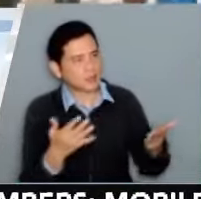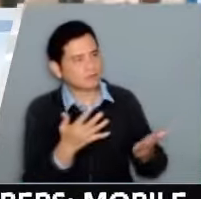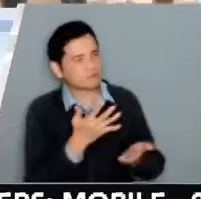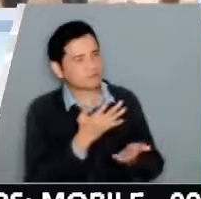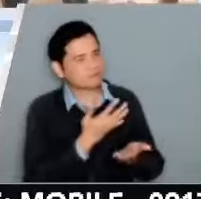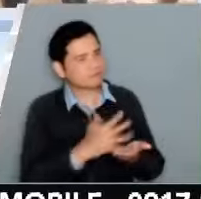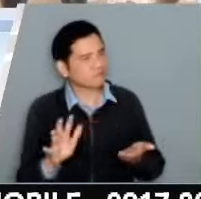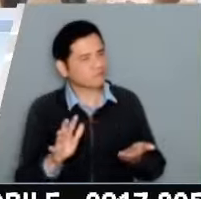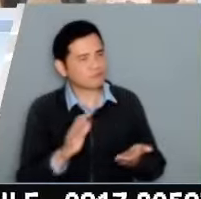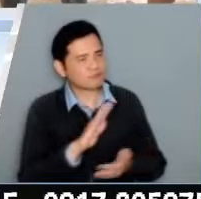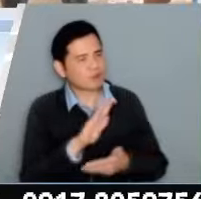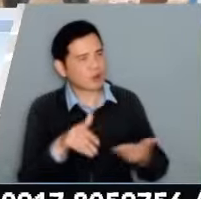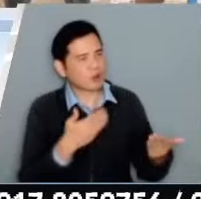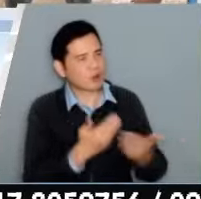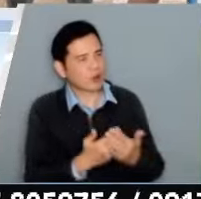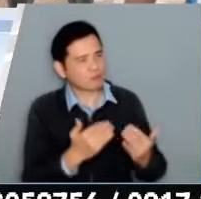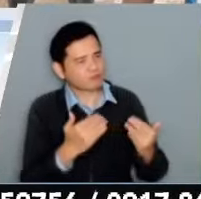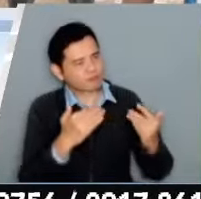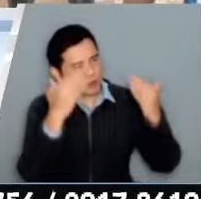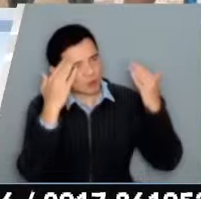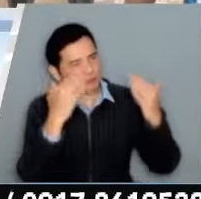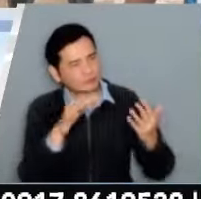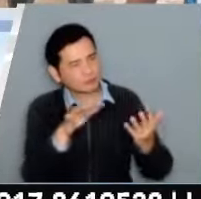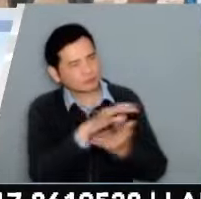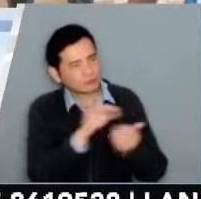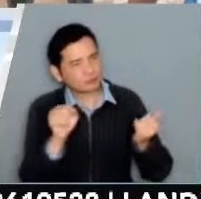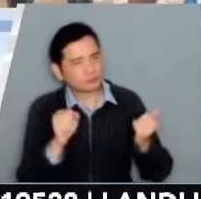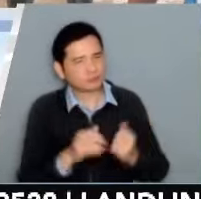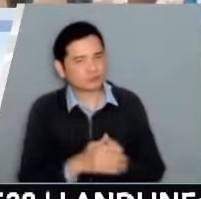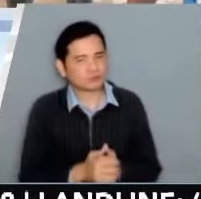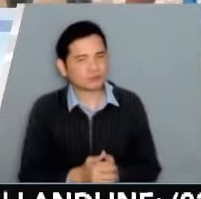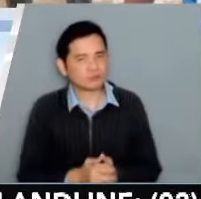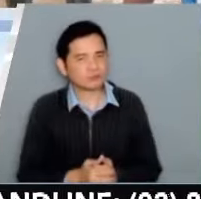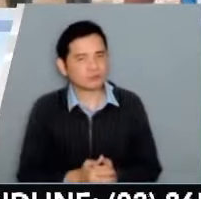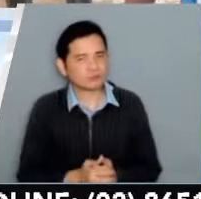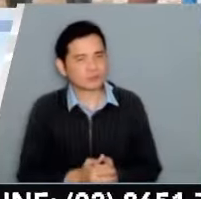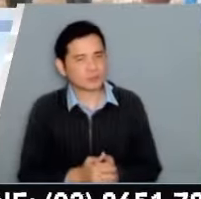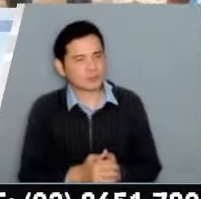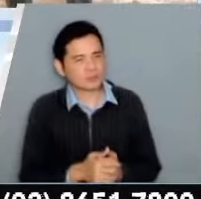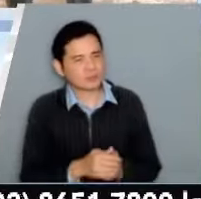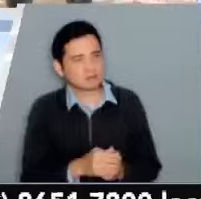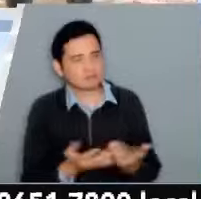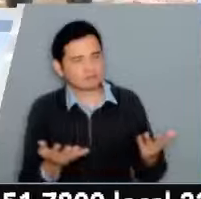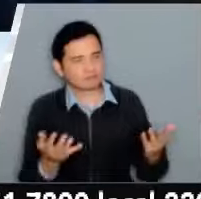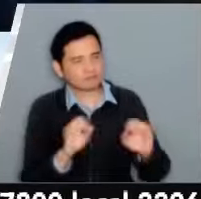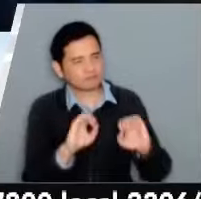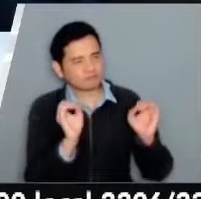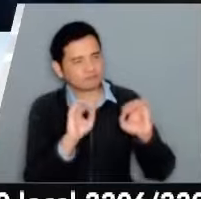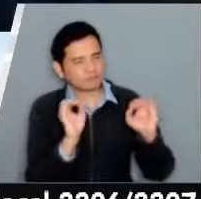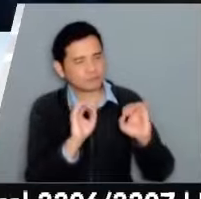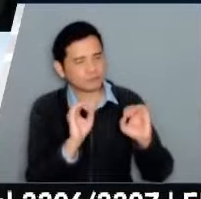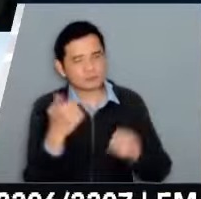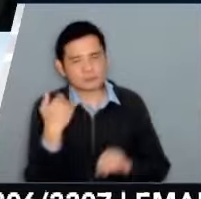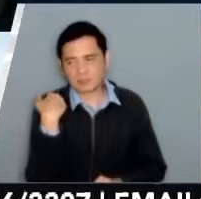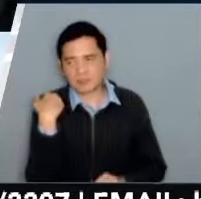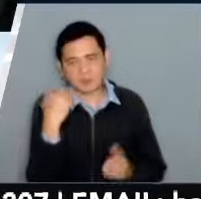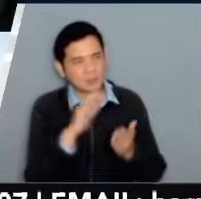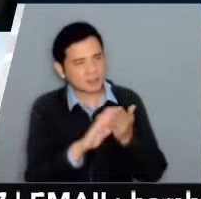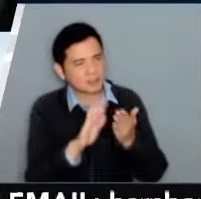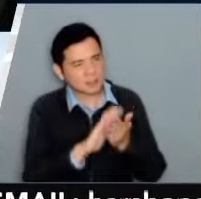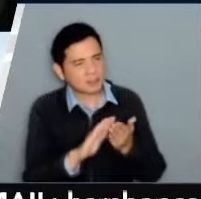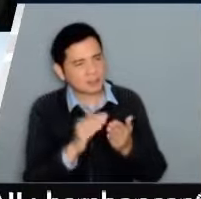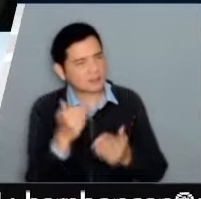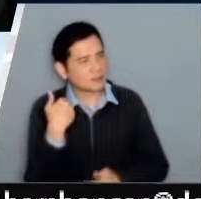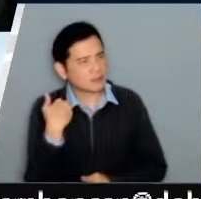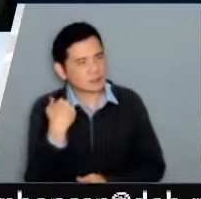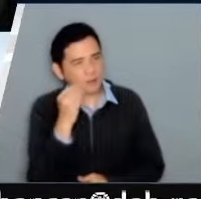Lahat po inanod po. Kahit damit, wala po ma'am. Masa ngayon po, hindi pa po kami naglilinis, hindi pa po kami umuwi. Wala po